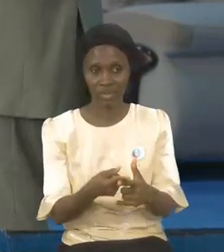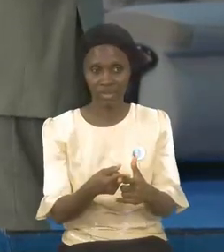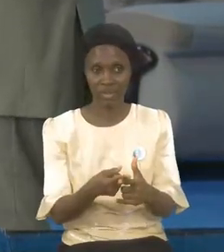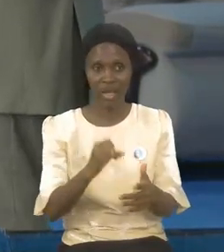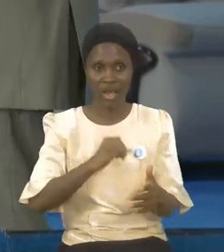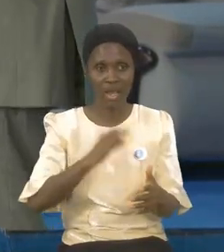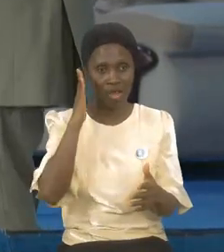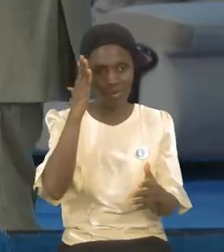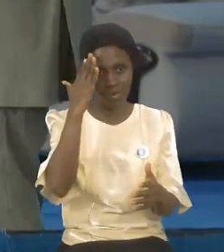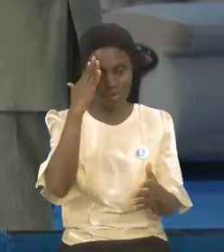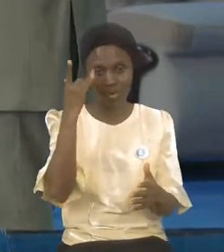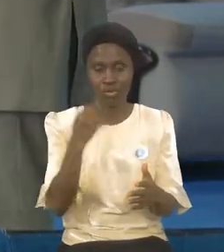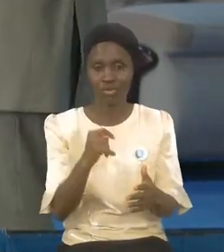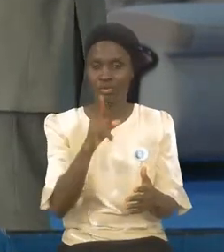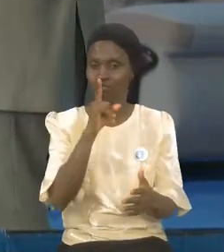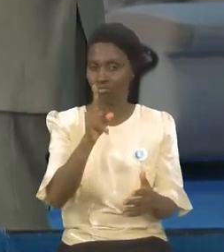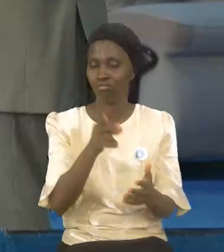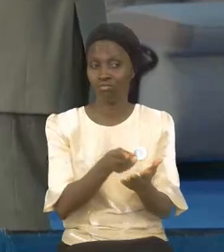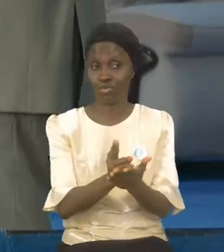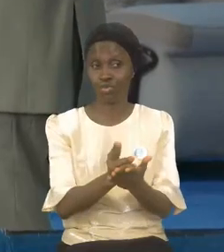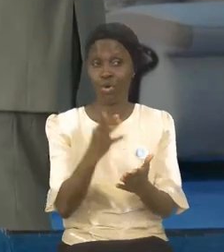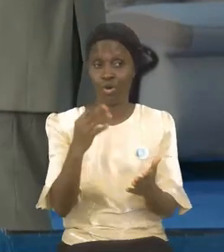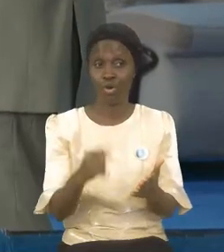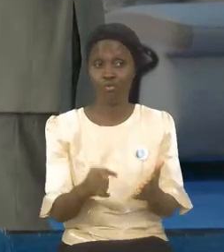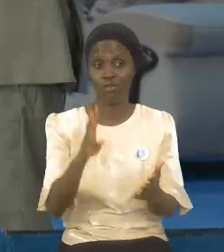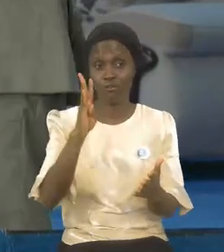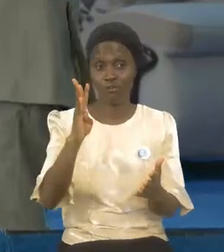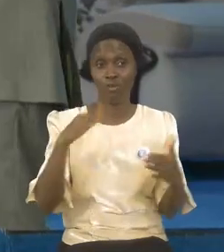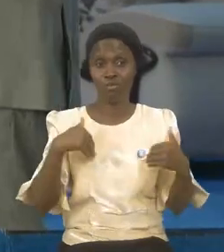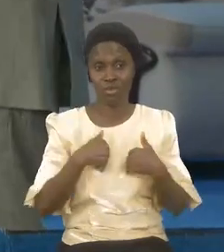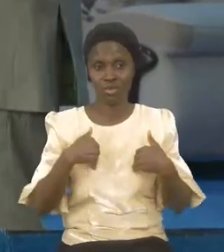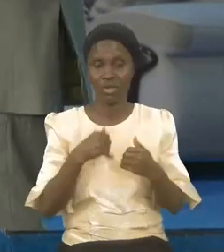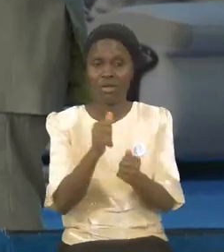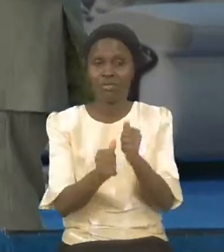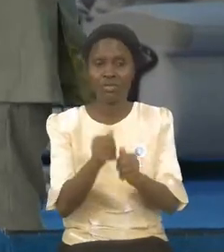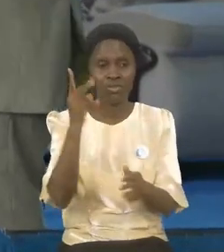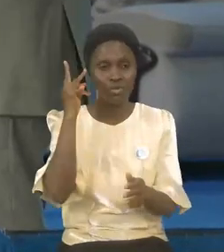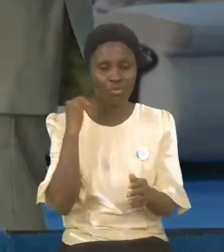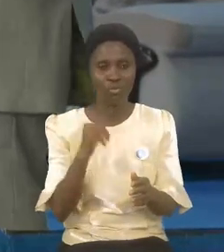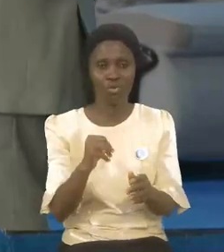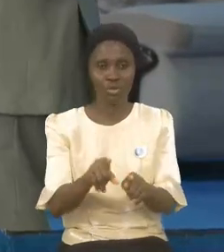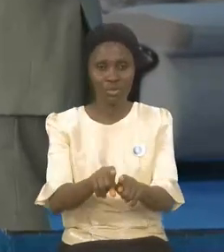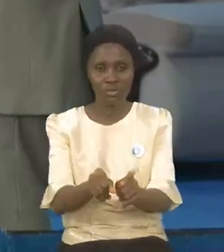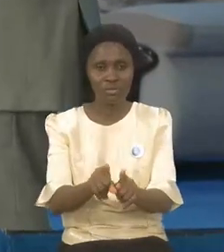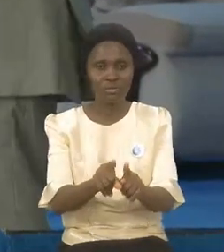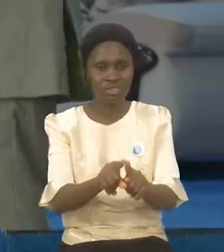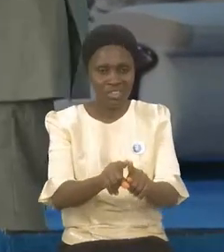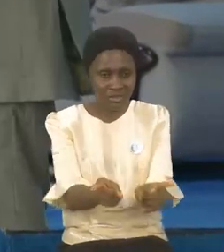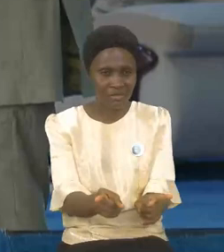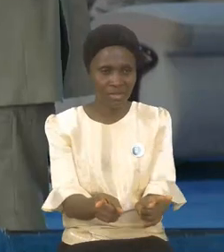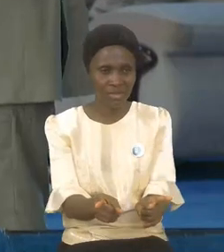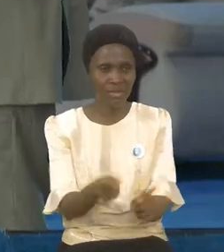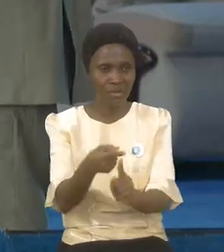Ensuite, je désirais savoir la vérité sur le quatrième animal, qui était